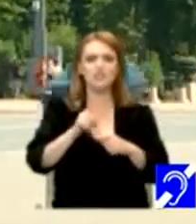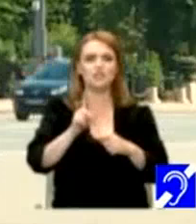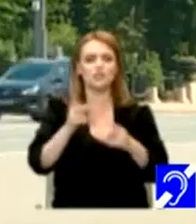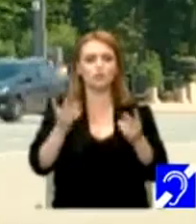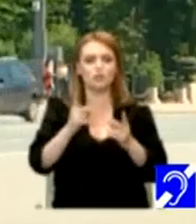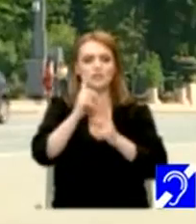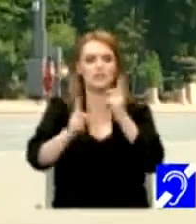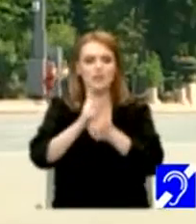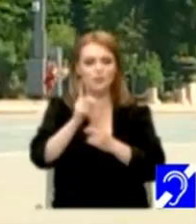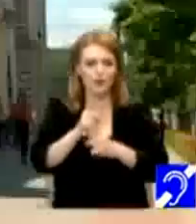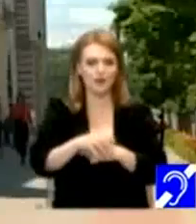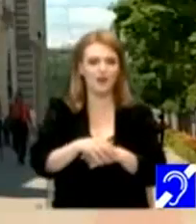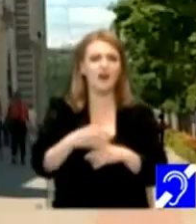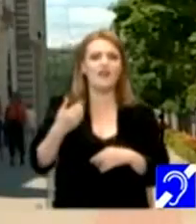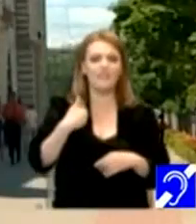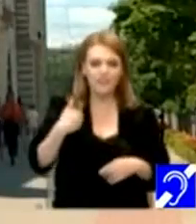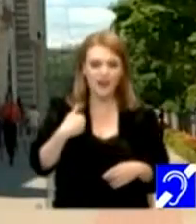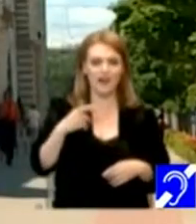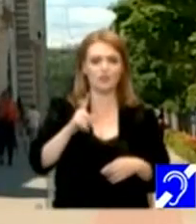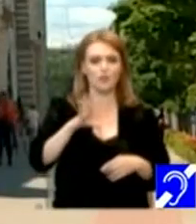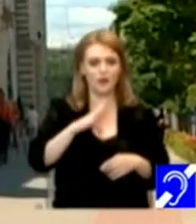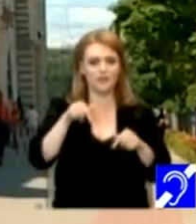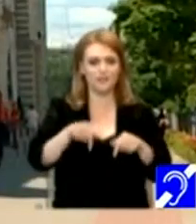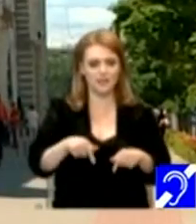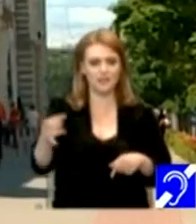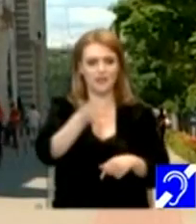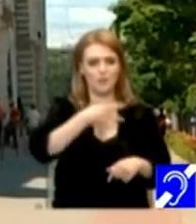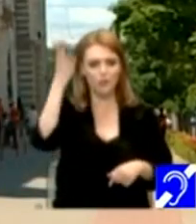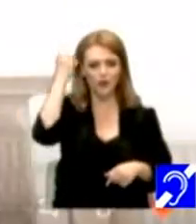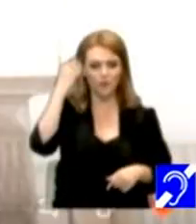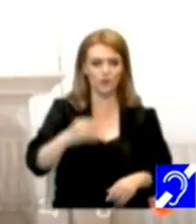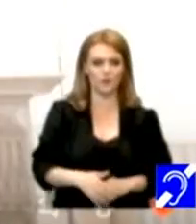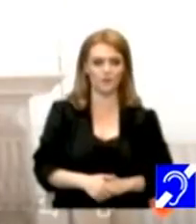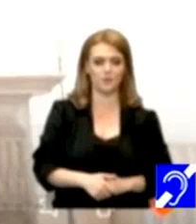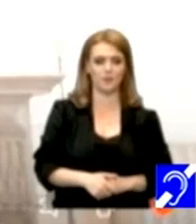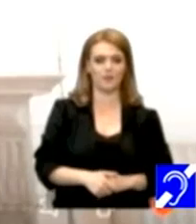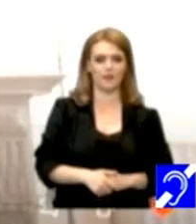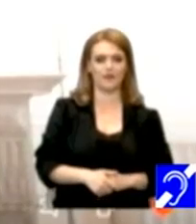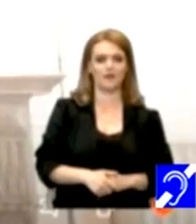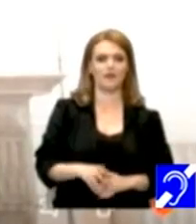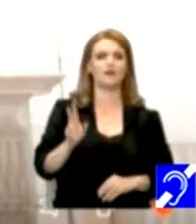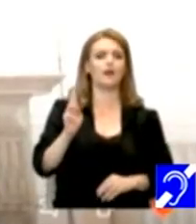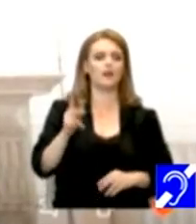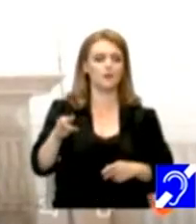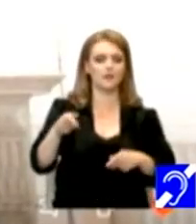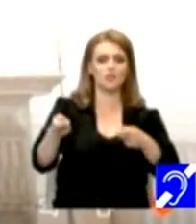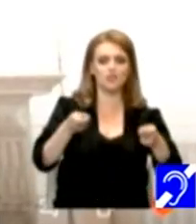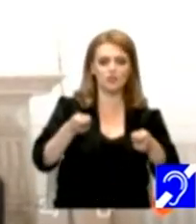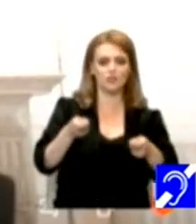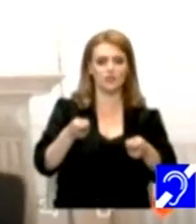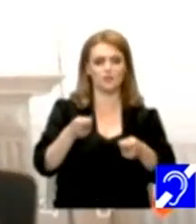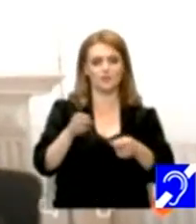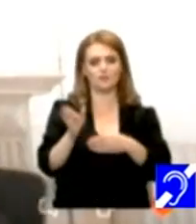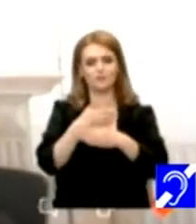schimbările despre care spune că ar vrea să aibă loc și în Republica Moldova. Modul în care gestionăm gunoiul,